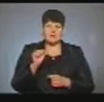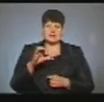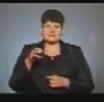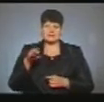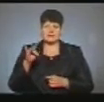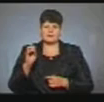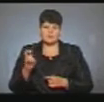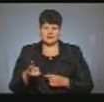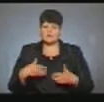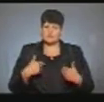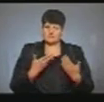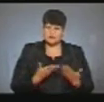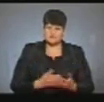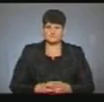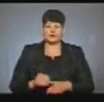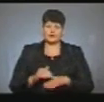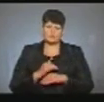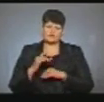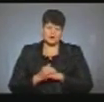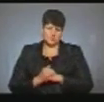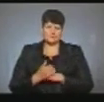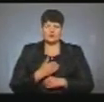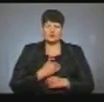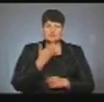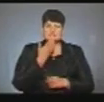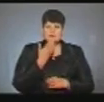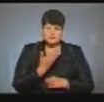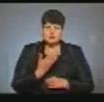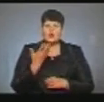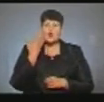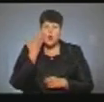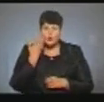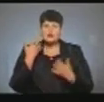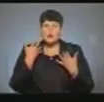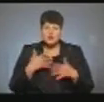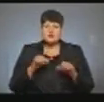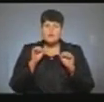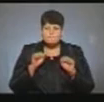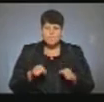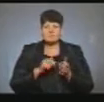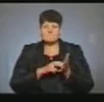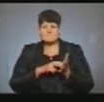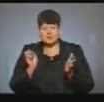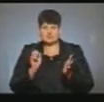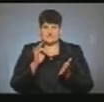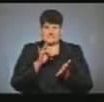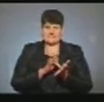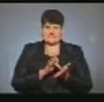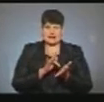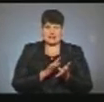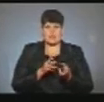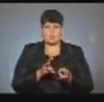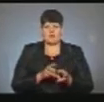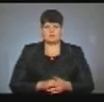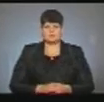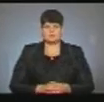Доброго вечора. Насамперед хочу запитати, відколи вже можна відключатися від центрального